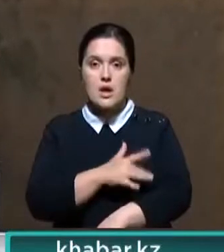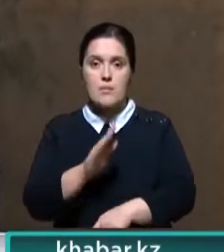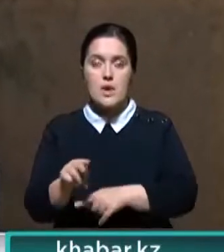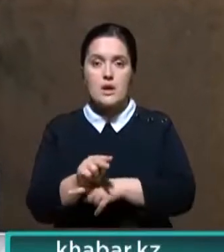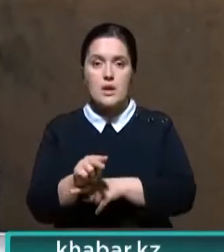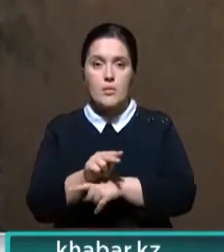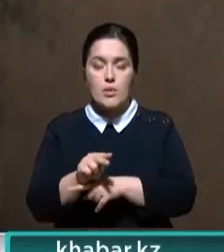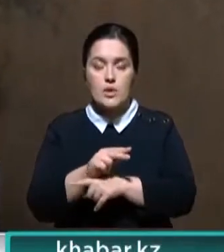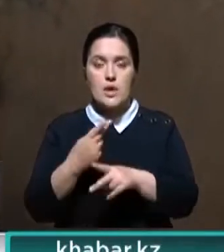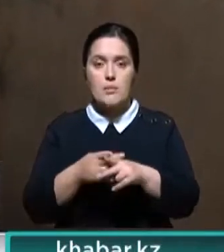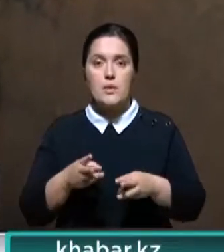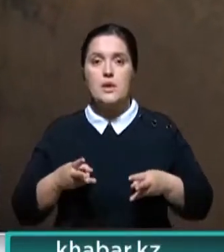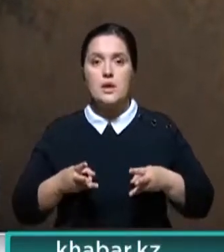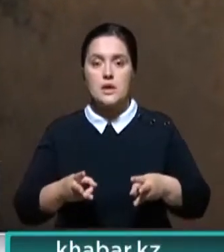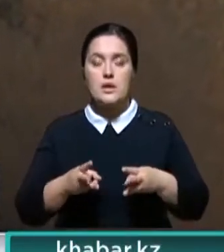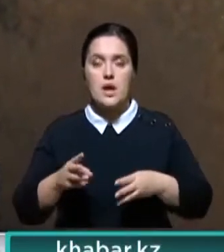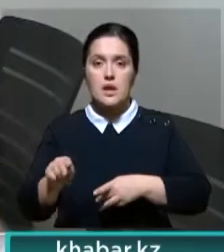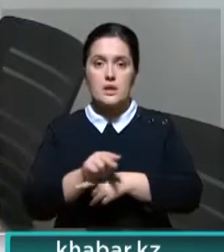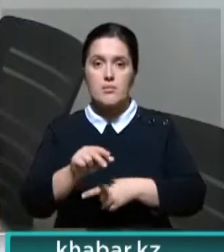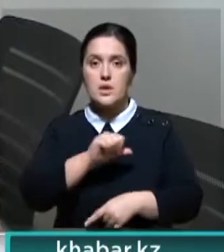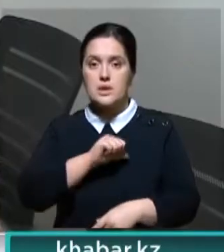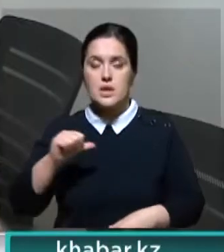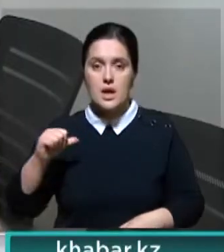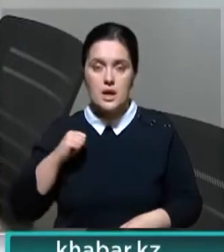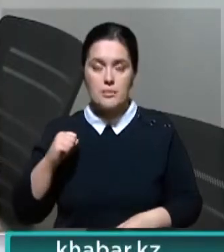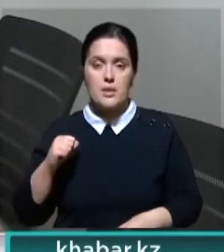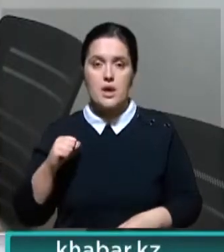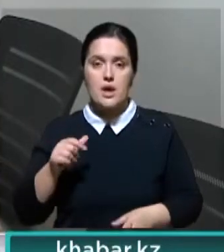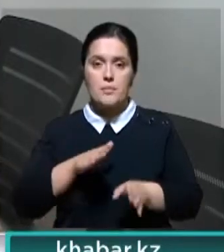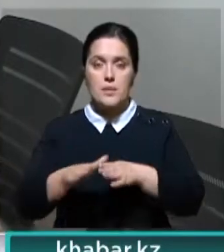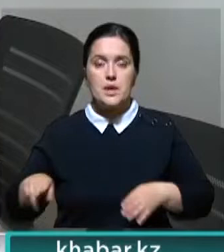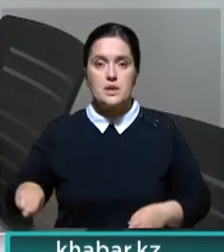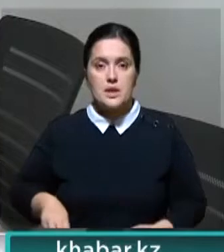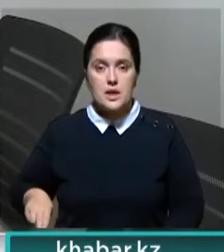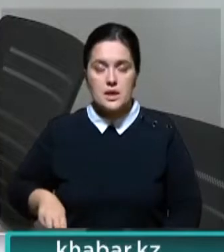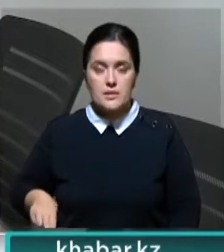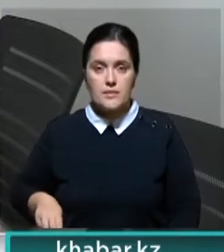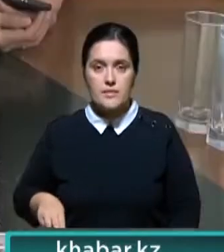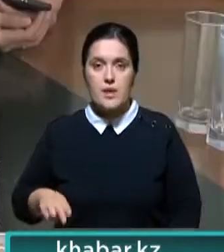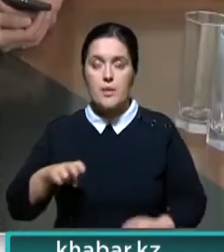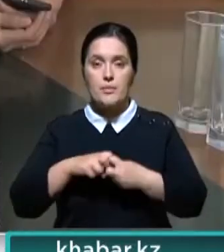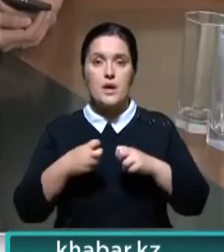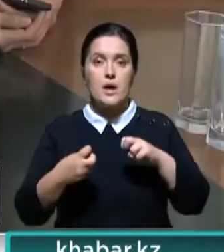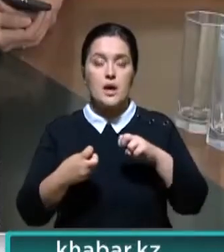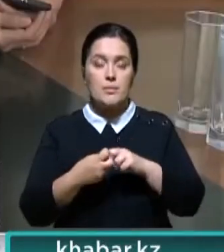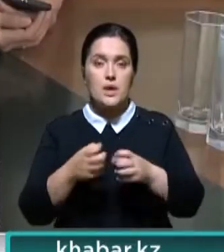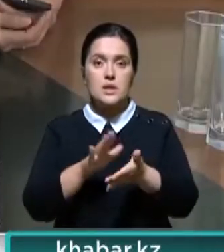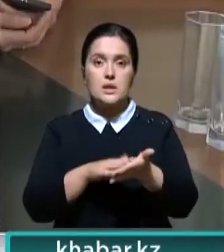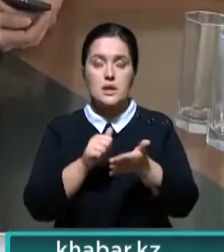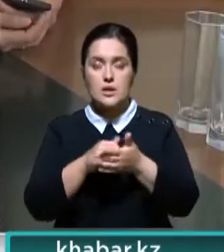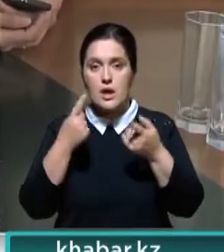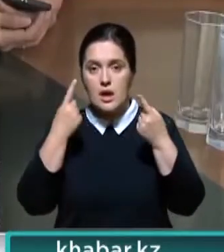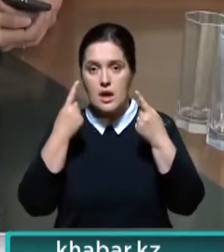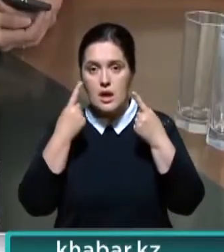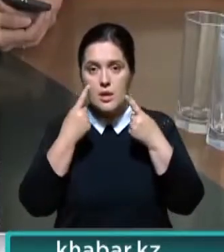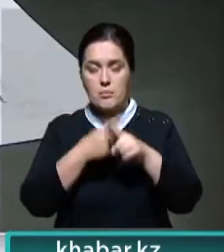сетей. К слову, котлы и турбины ремонтируем сами, делится исполнительный директор компании Рустембек Коныров. Проблему с износом оборудования он